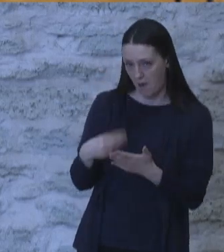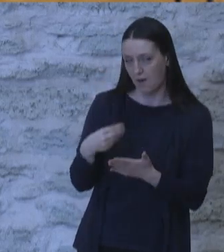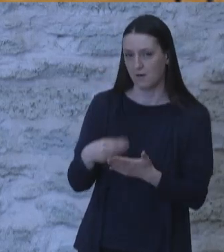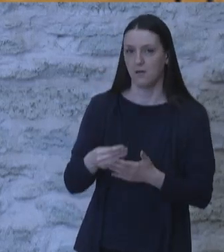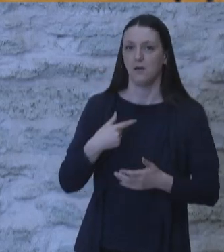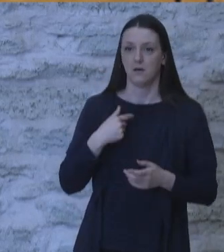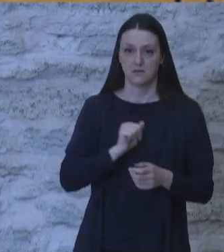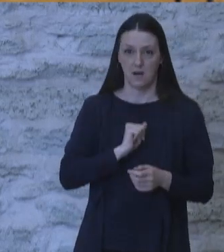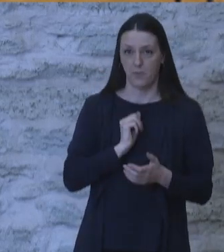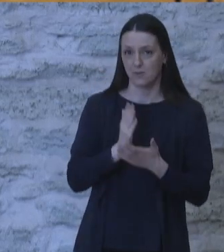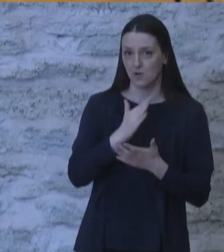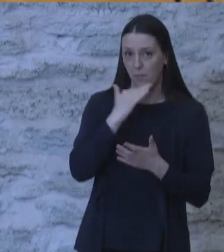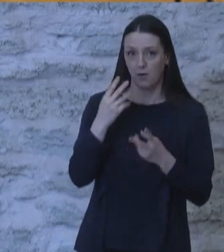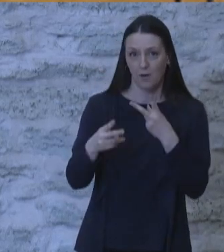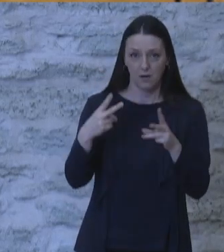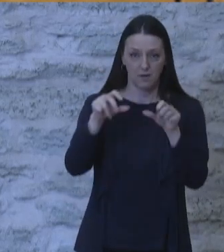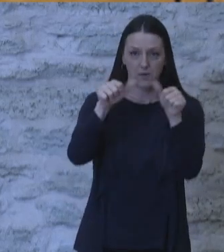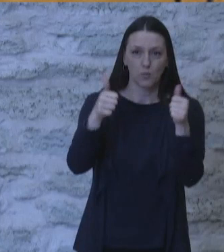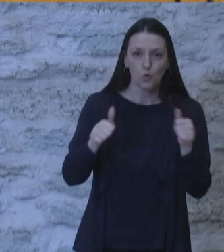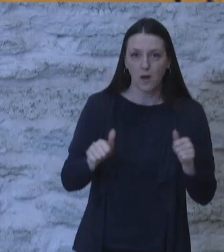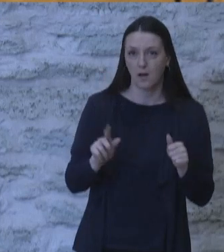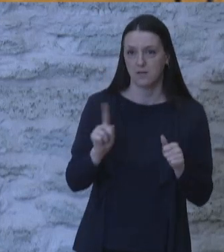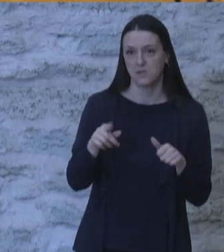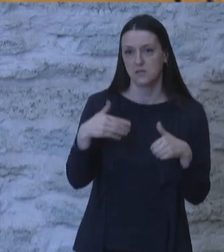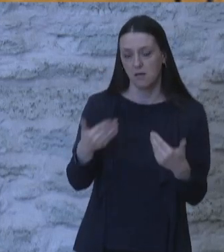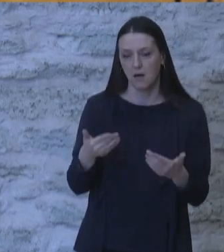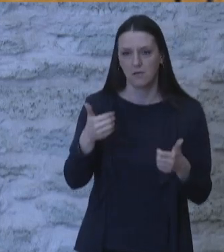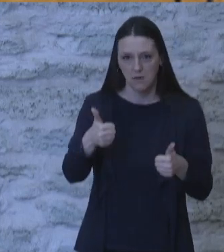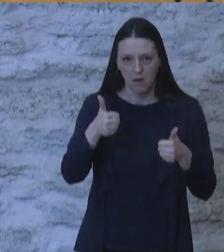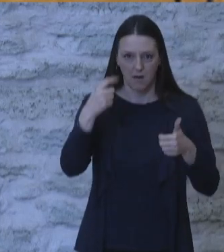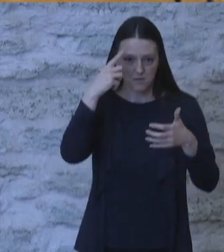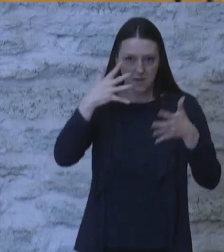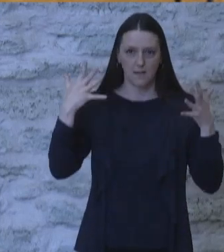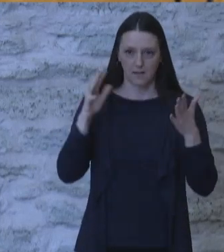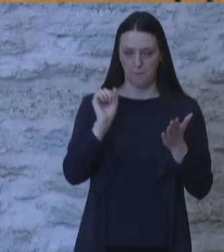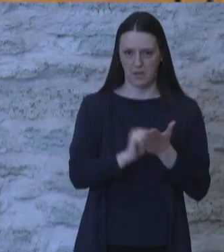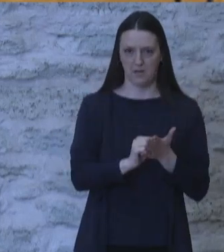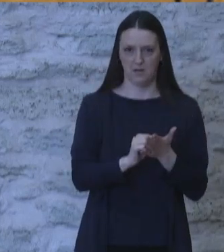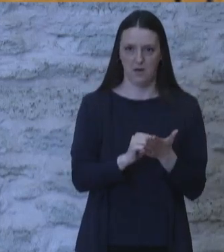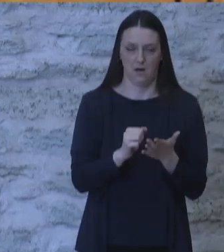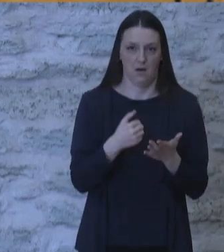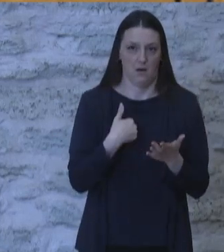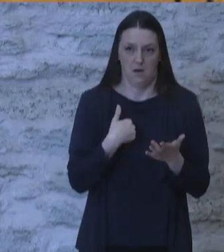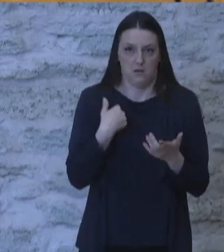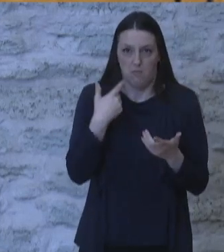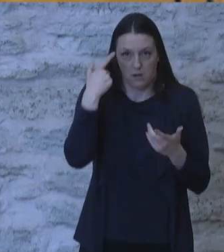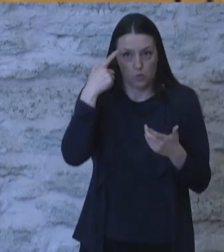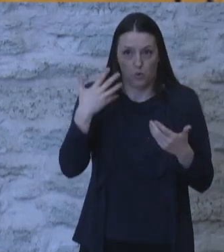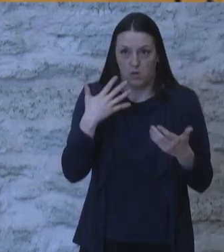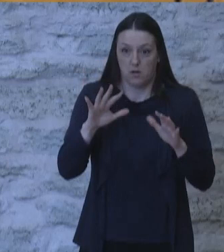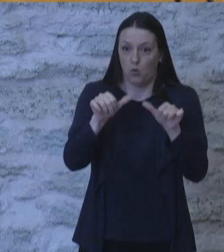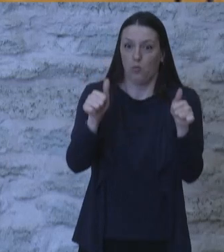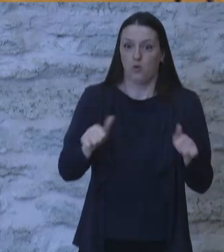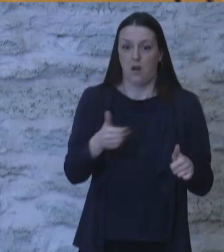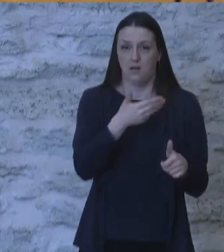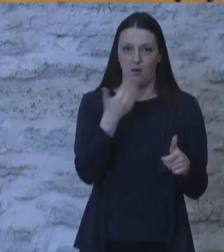selliseid mudeleid, mis annavad palju parema pildi ja ma isegi kujut ette, mis pimeduses oleks vaja kobada, kui neid mudeleid ees ei